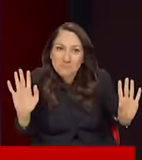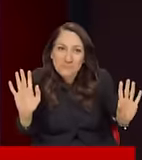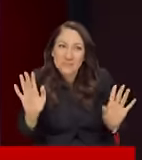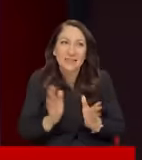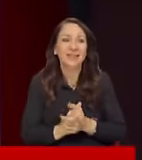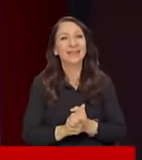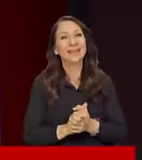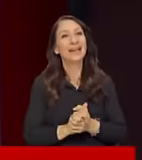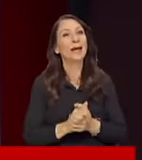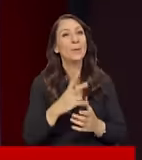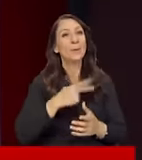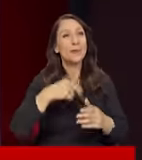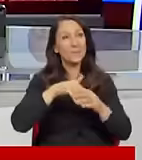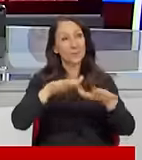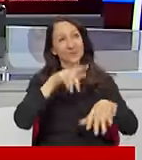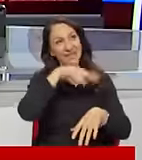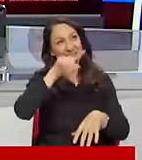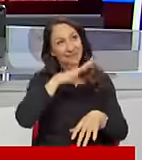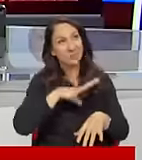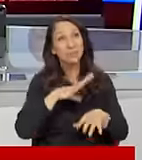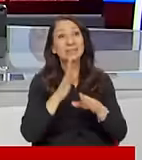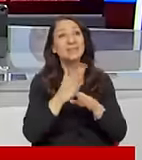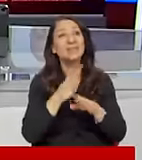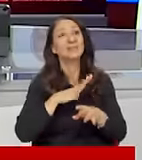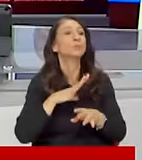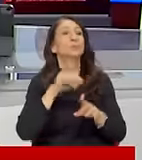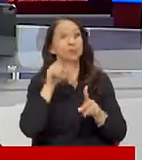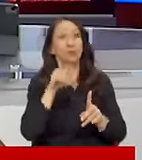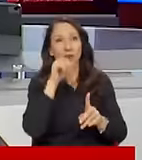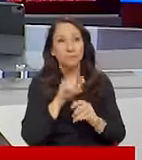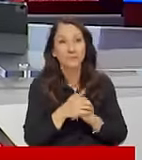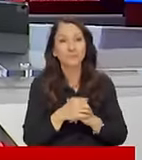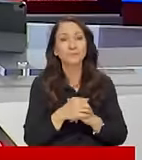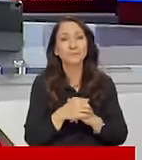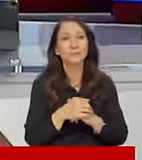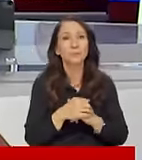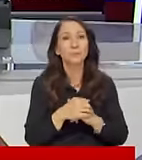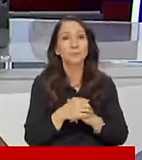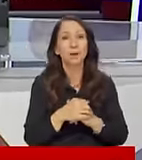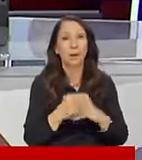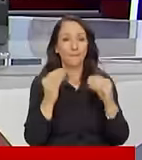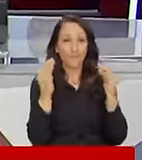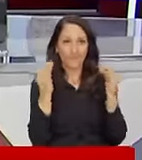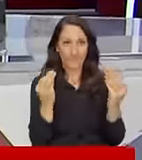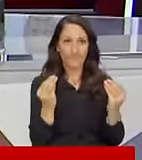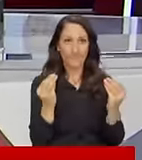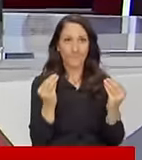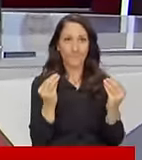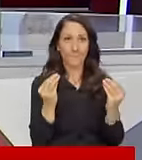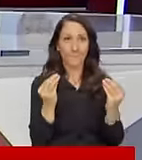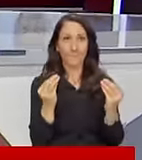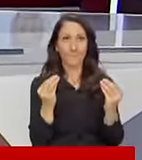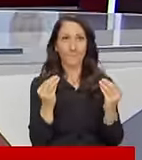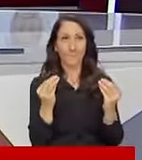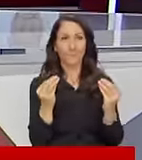kendisine yöneltmiş oluruz. Belediye meclisini istiyorsunuz. Neden evet, istiyorsunuz belediye meclisini? Niye istiyorum şundan? Bakınız, ben